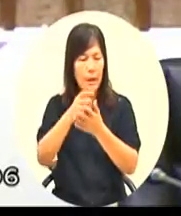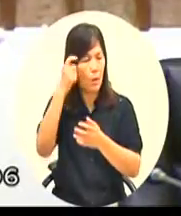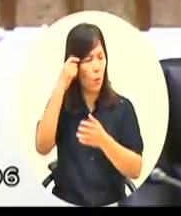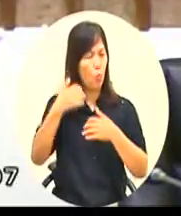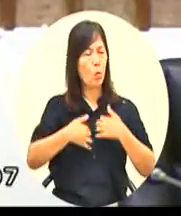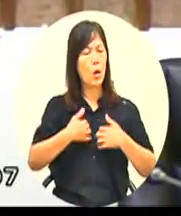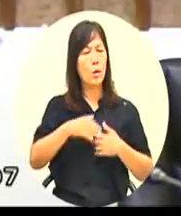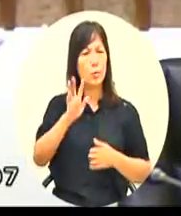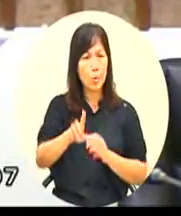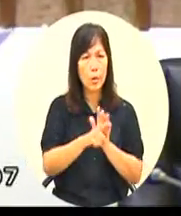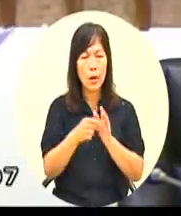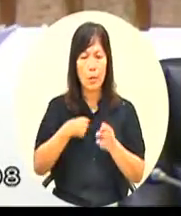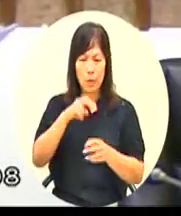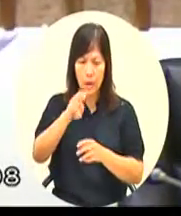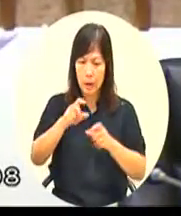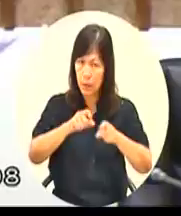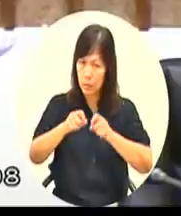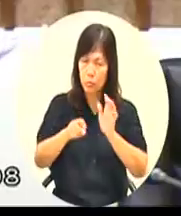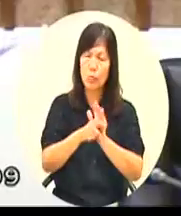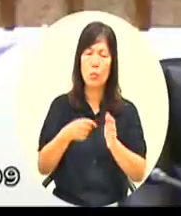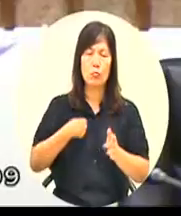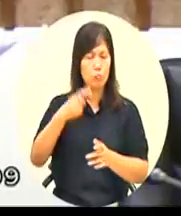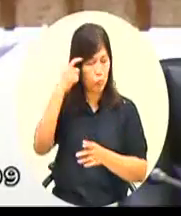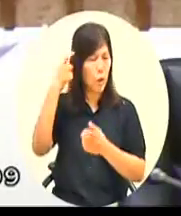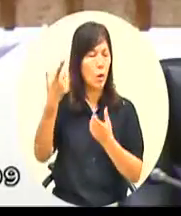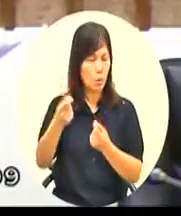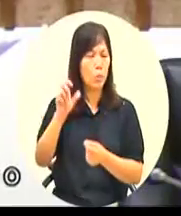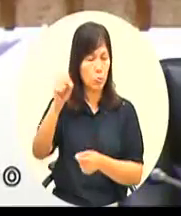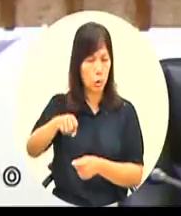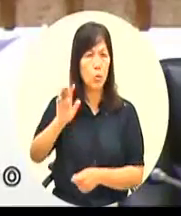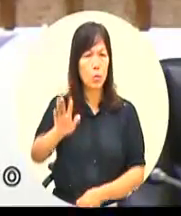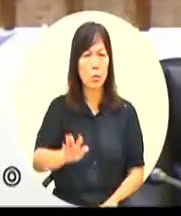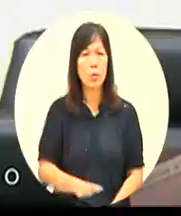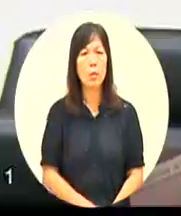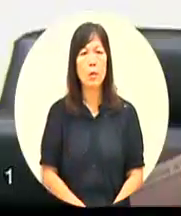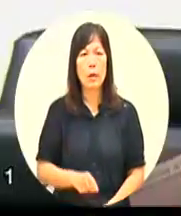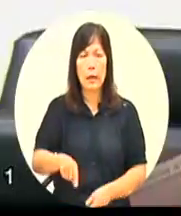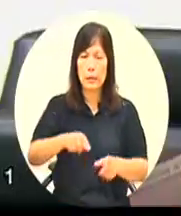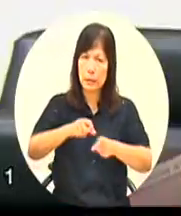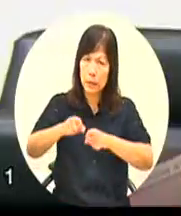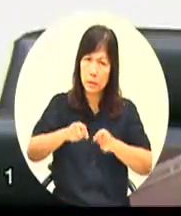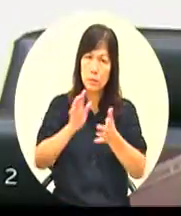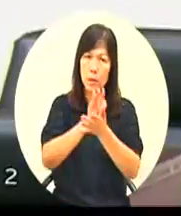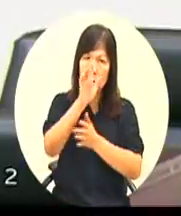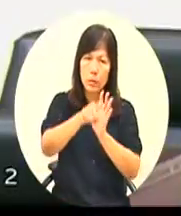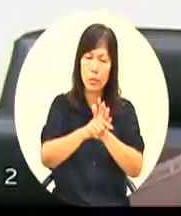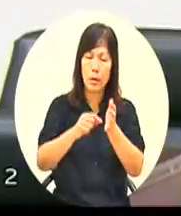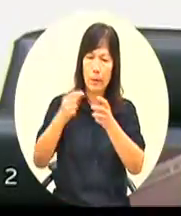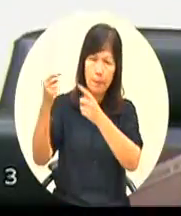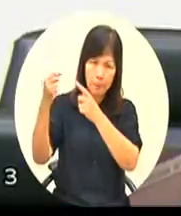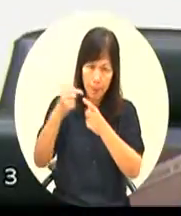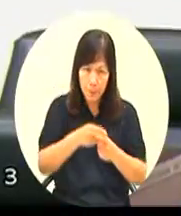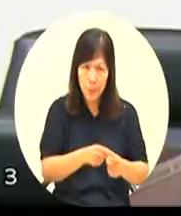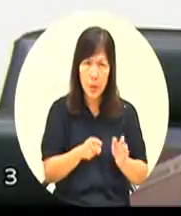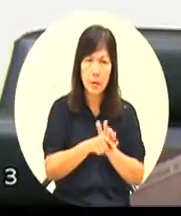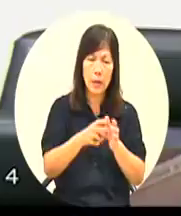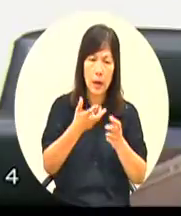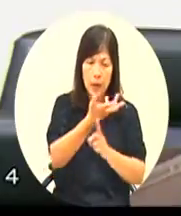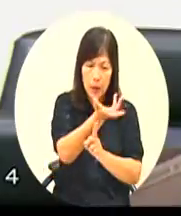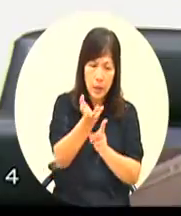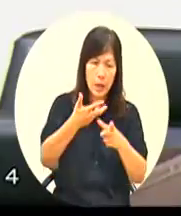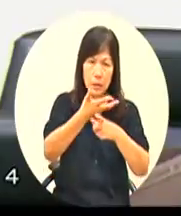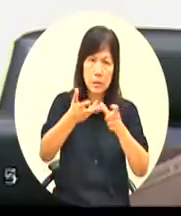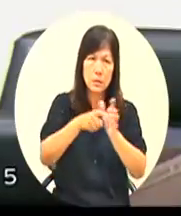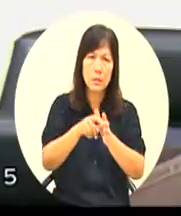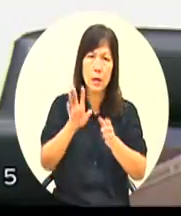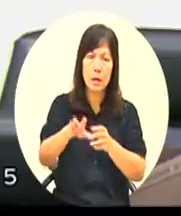我看到这样的计划也非常的认同，所以说这个计划未来会衔接我们的那个莲池潭旧城